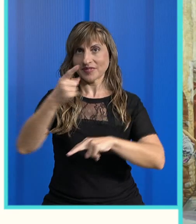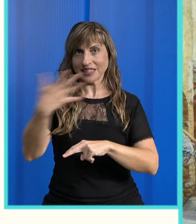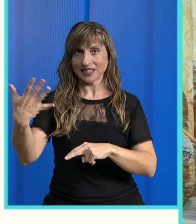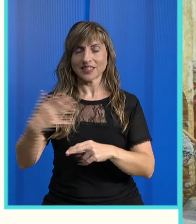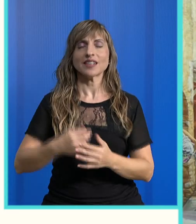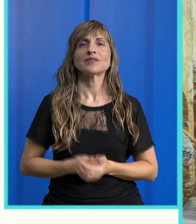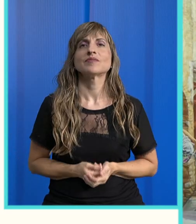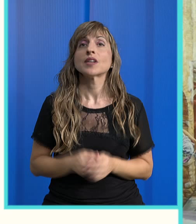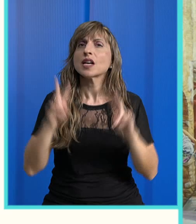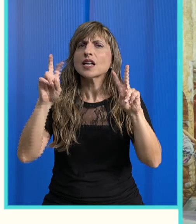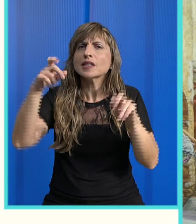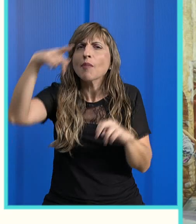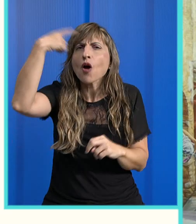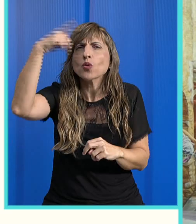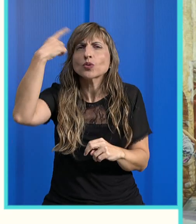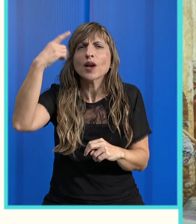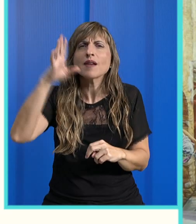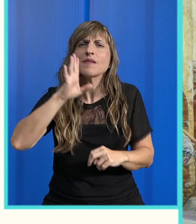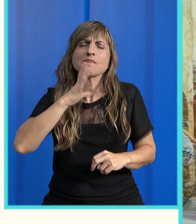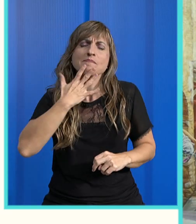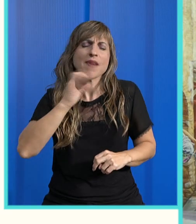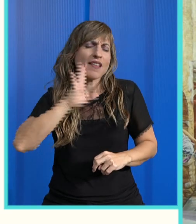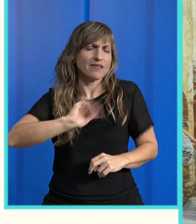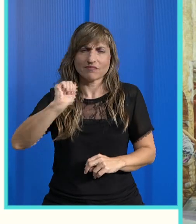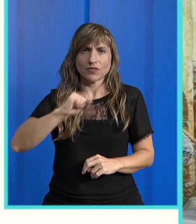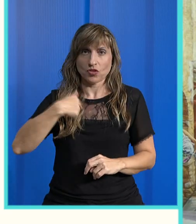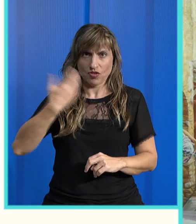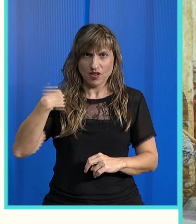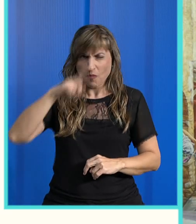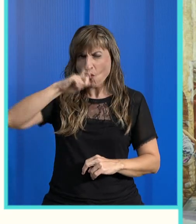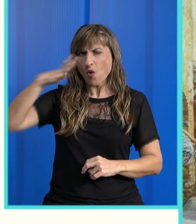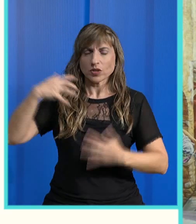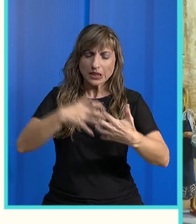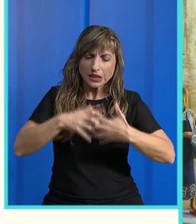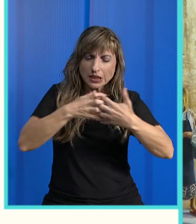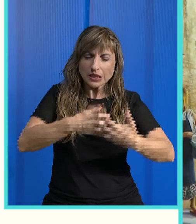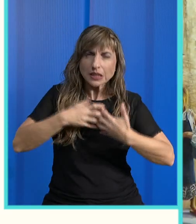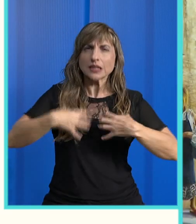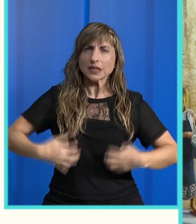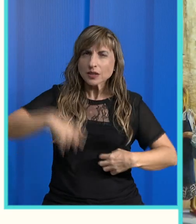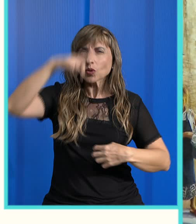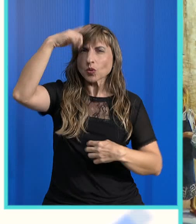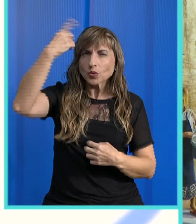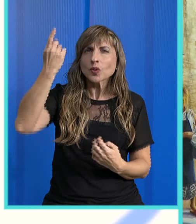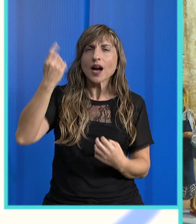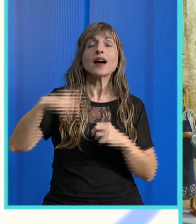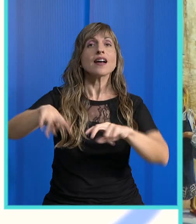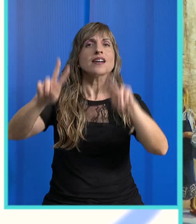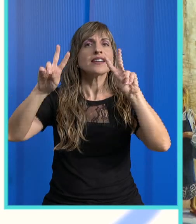culturals no me parece estupendamente porque yo ya llevo muchos años luchando en Badalona por la cultura. La temática era